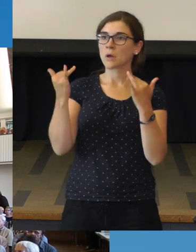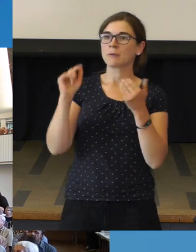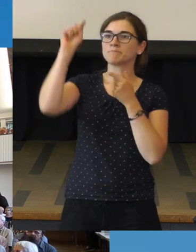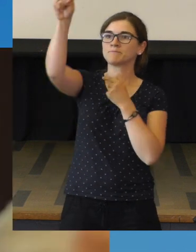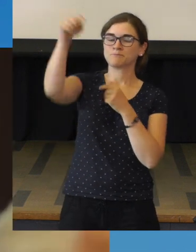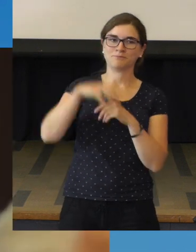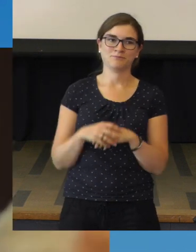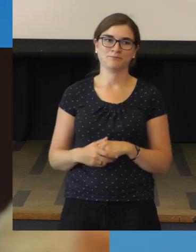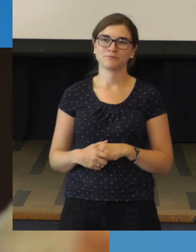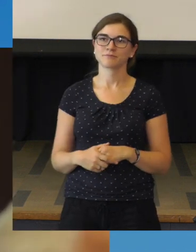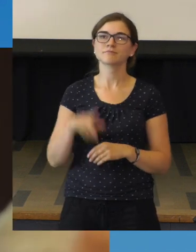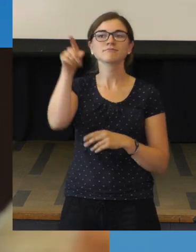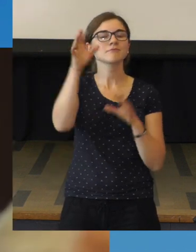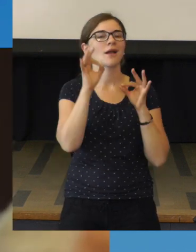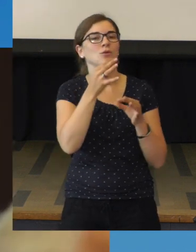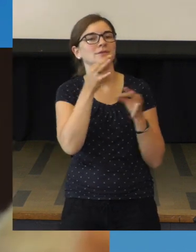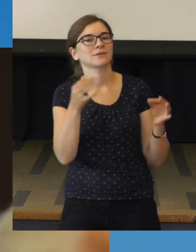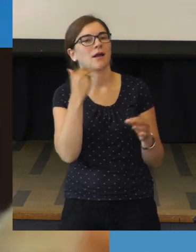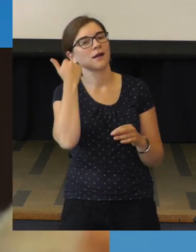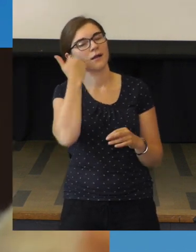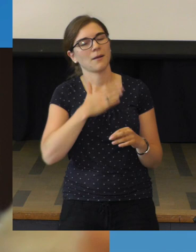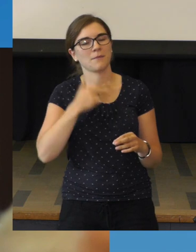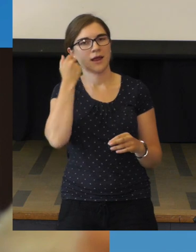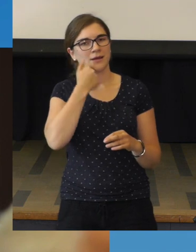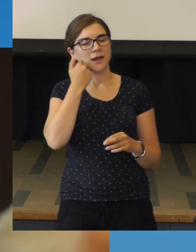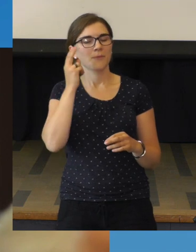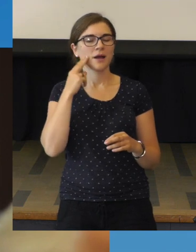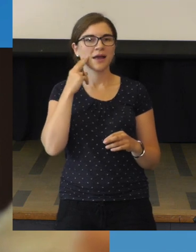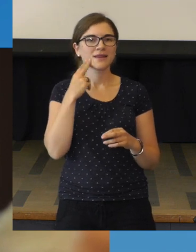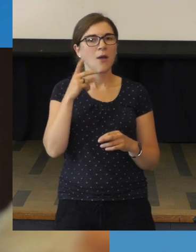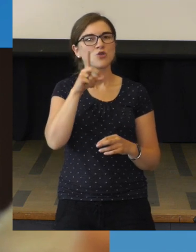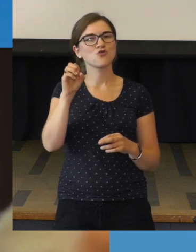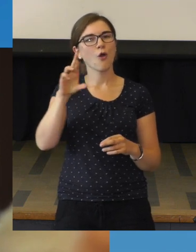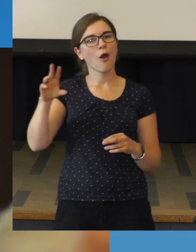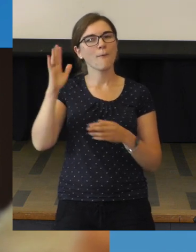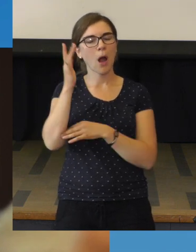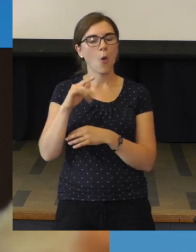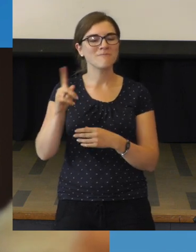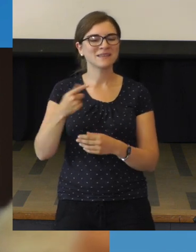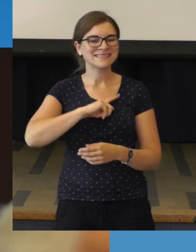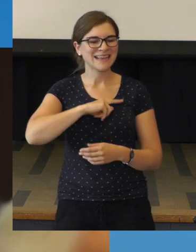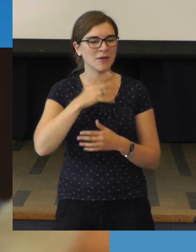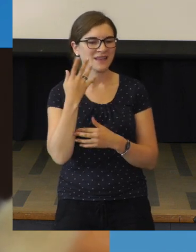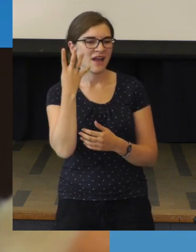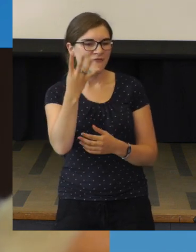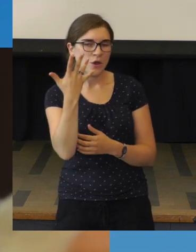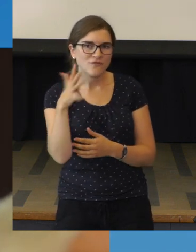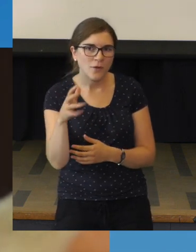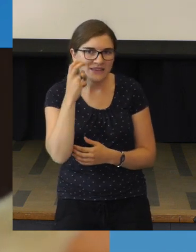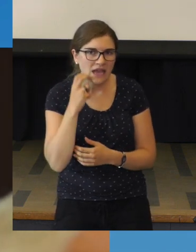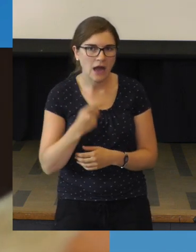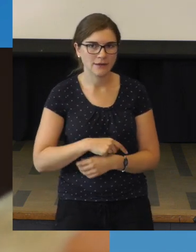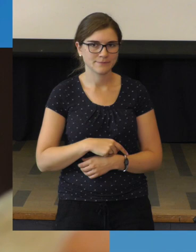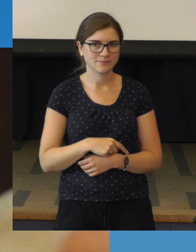angekommen. Schönen guten Tag, mein Name ist Stefan Dörrbaum. Ich bin 54 Jahre und habe im vergangenen Herbst einen